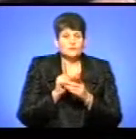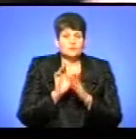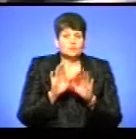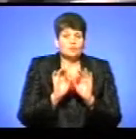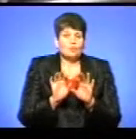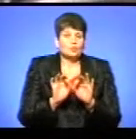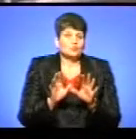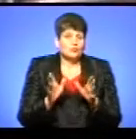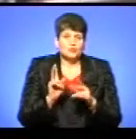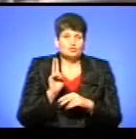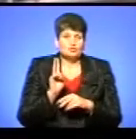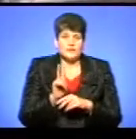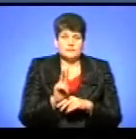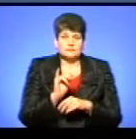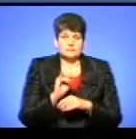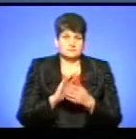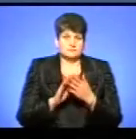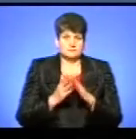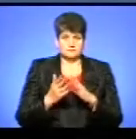а тролейбуси не в дуже хорошому стані.